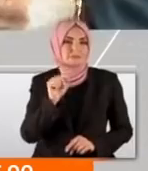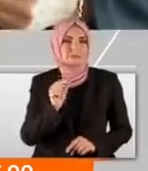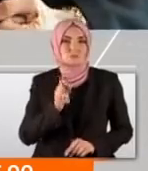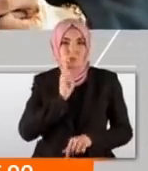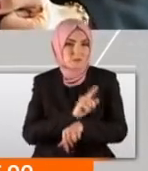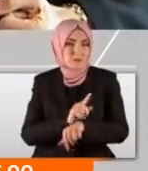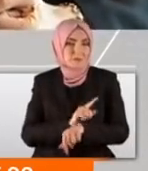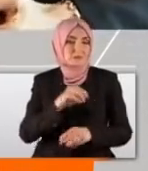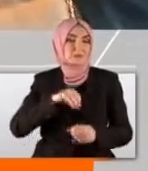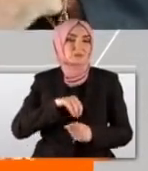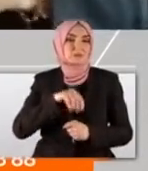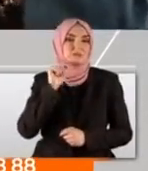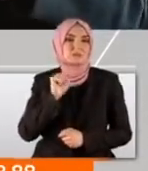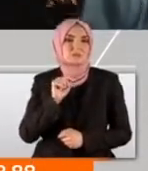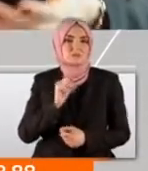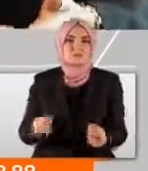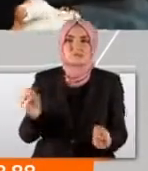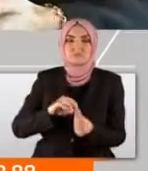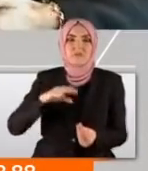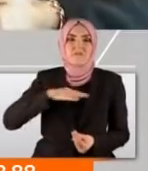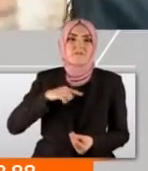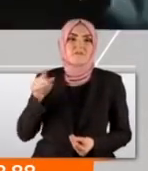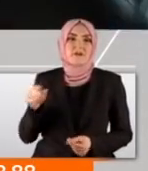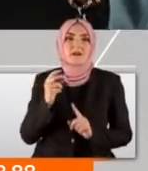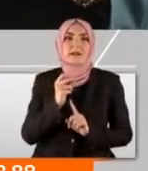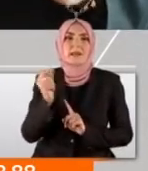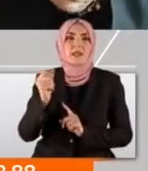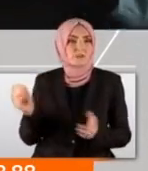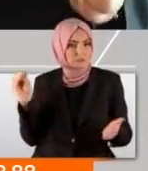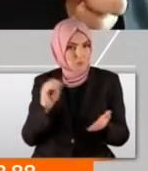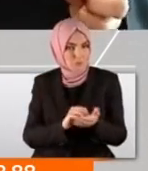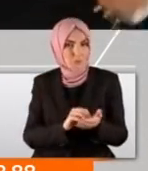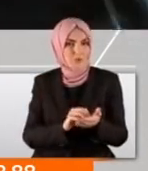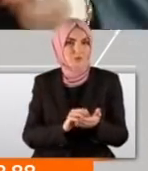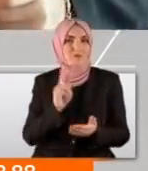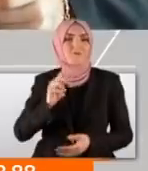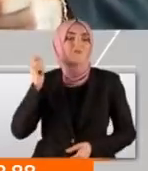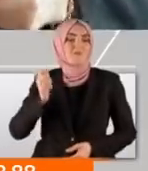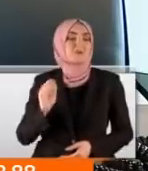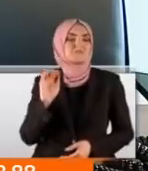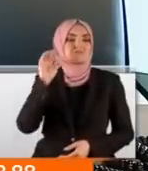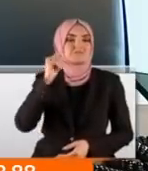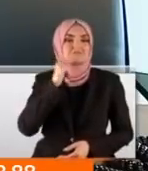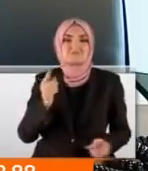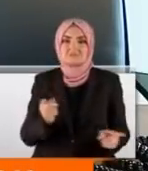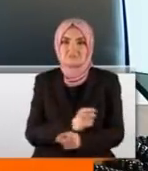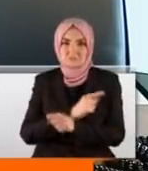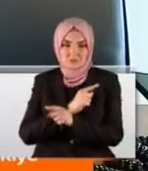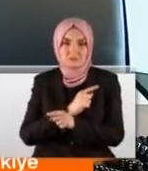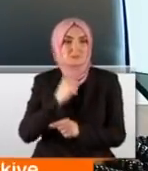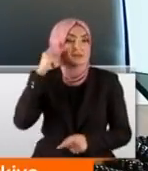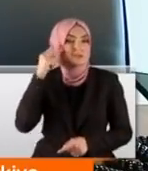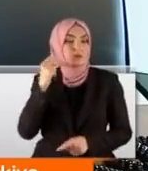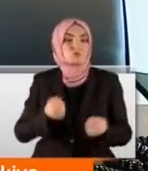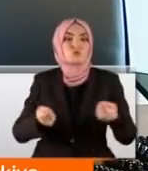abarttı. İlan vererek birbirinden farklı vaatlerle bu kez korsan şoför arıyorlar. Günlük 500 ile 800